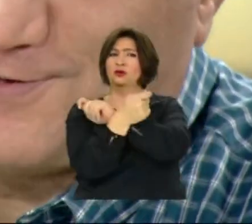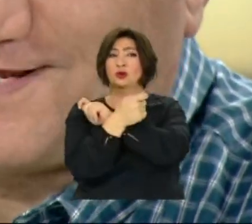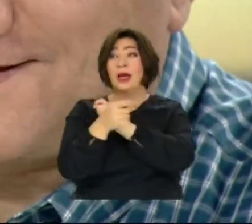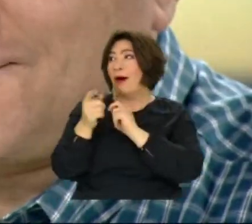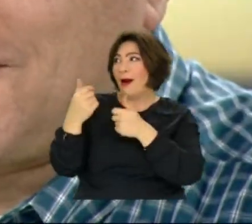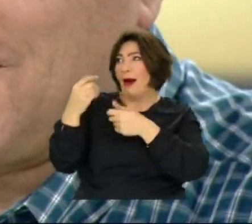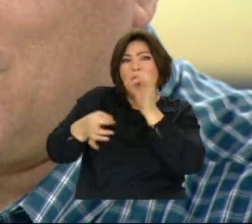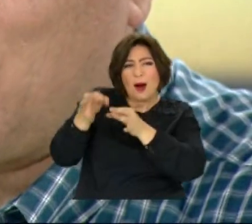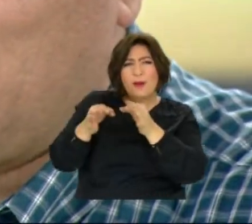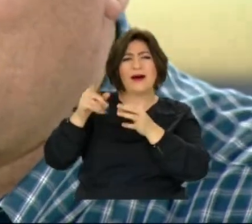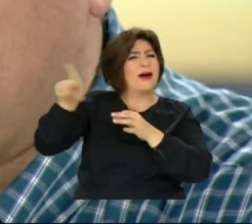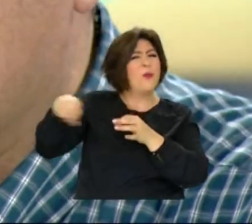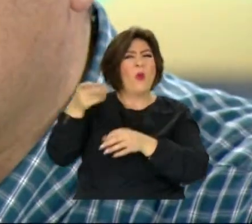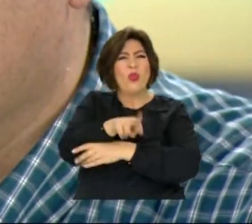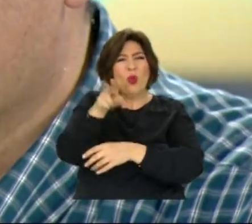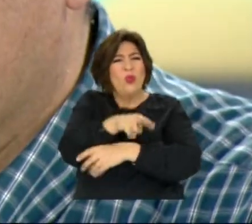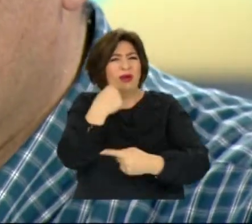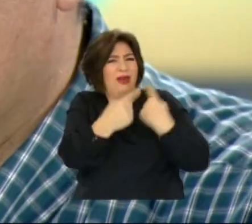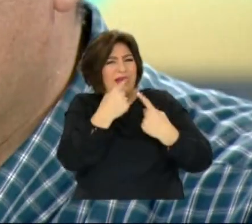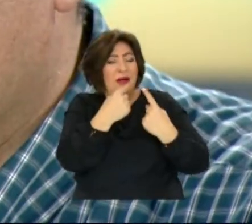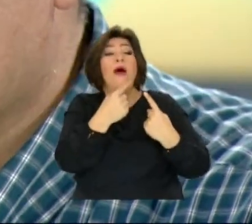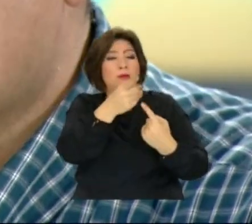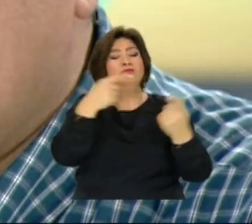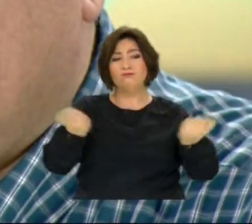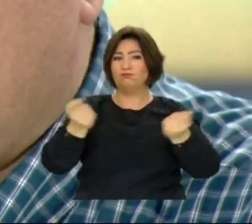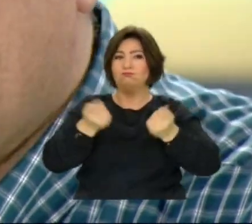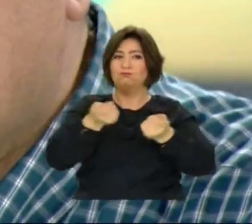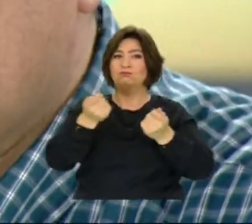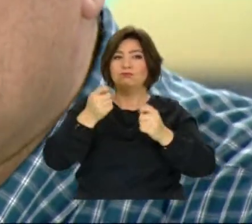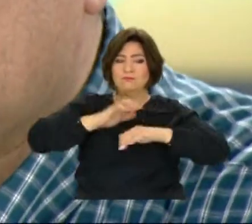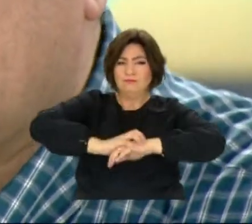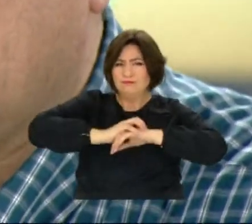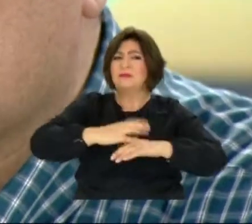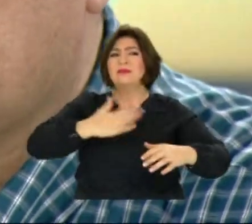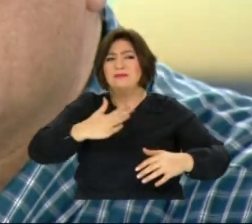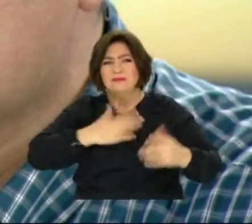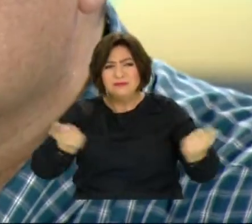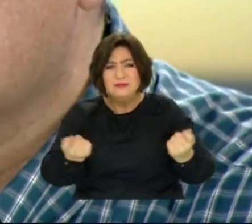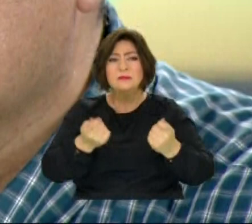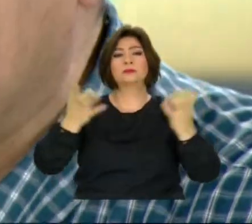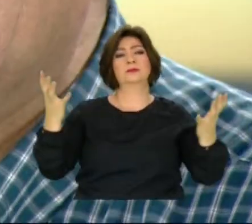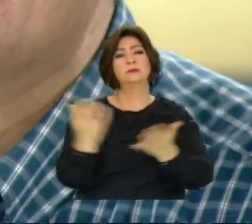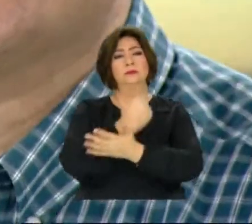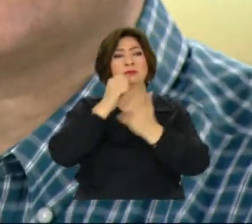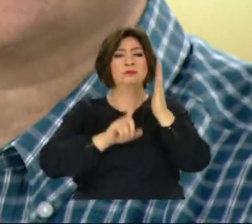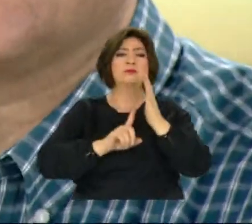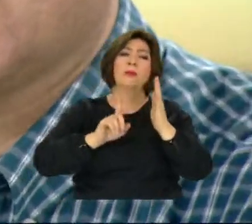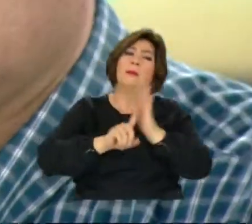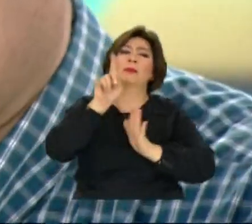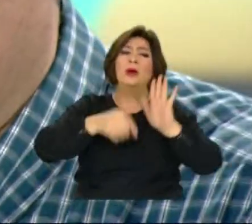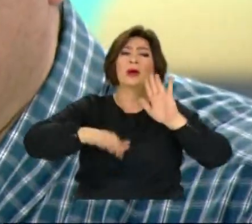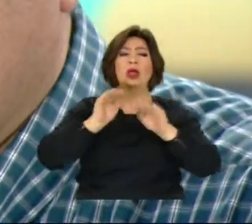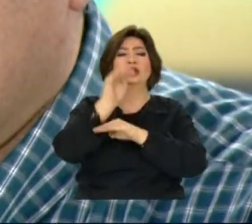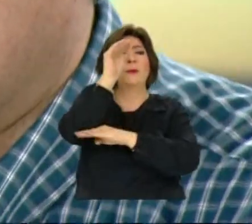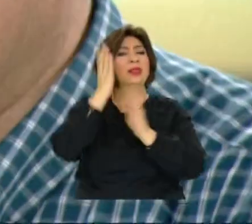Yakınlarınca öldü diye getirilen vakaların büyük bölümü. Çünkü gerçekten yüzeysel değerlendiriyor. Hekimin karar vermesi gereken bir durum. Hekim çünkü insan olaraktan